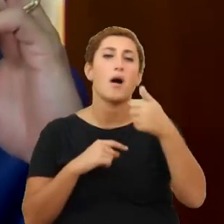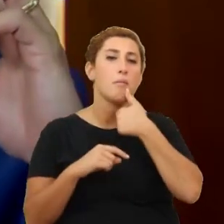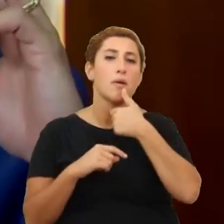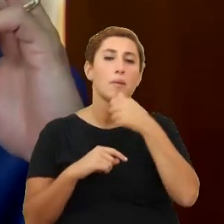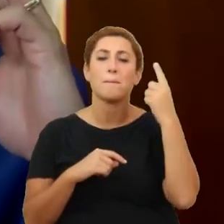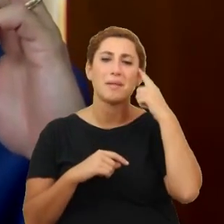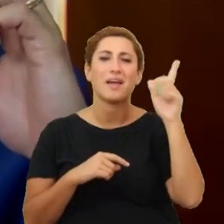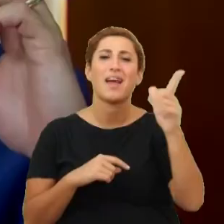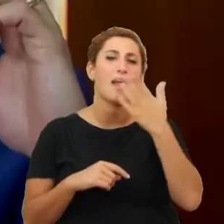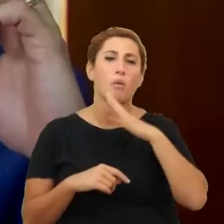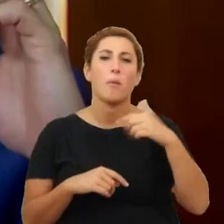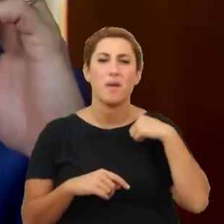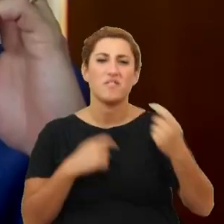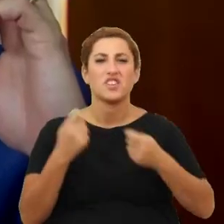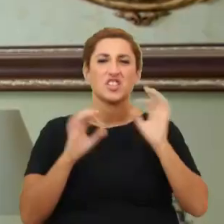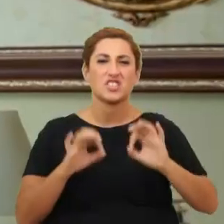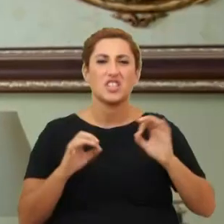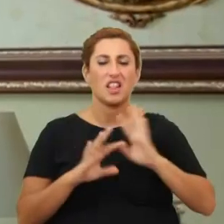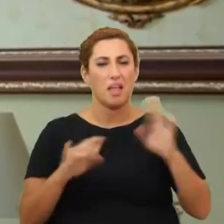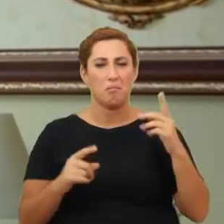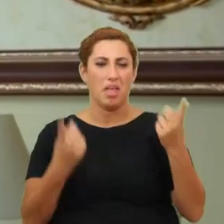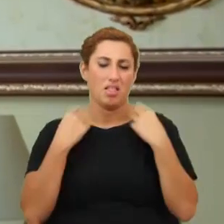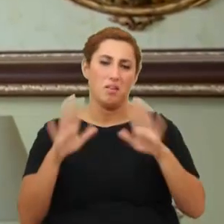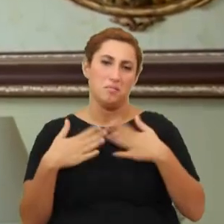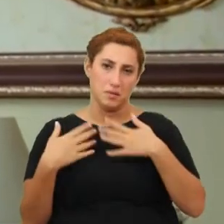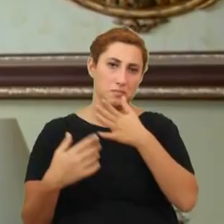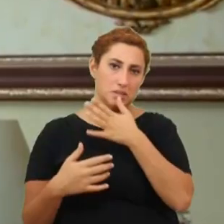babamın bilmesine gerek yok. Ben şirkette tam yetkiliyim, biliyorsun.